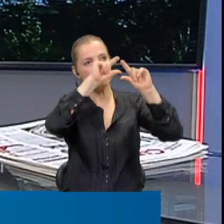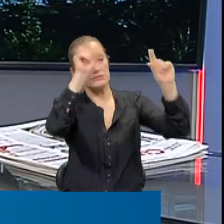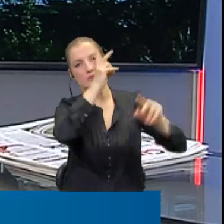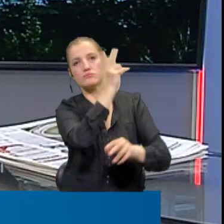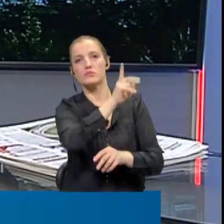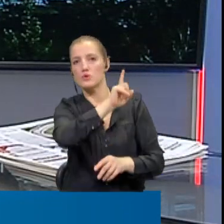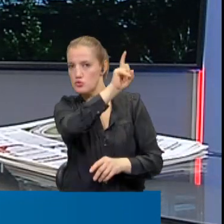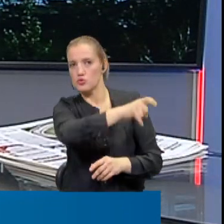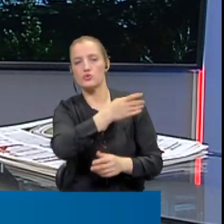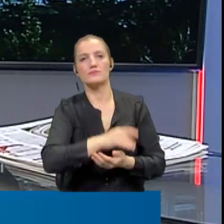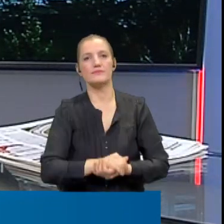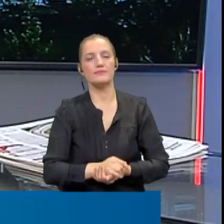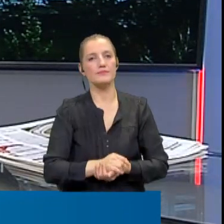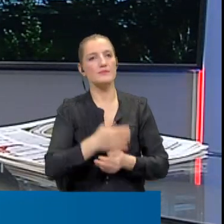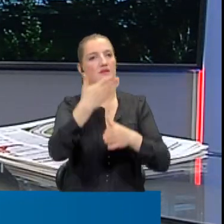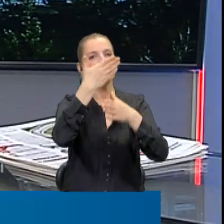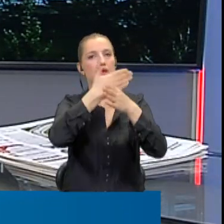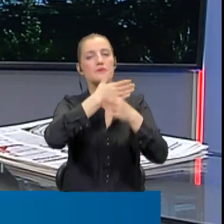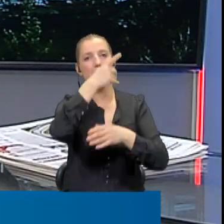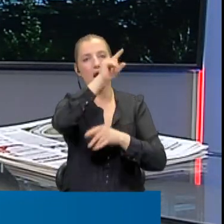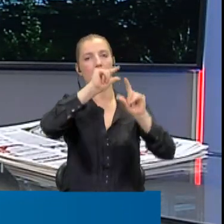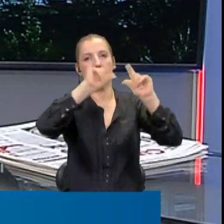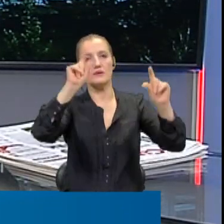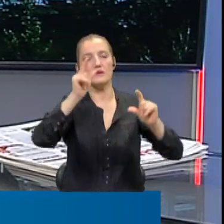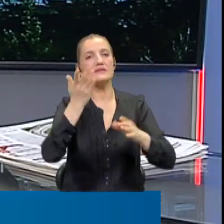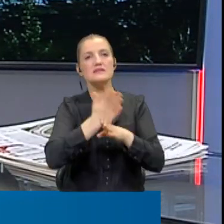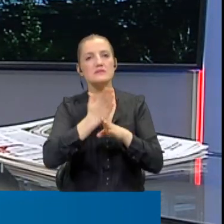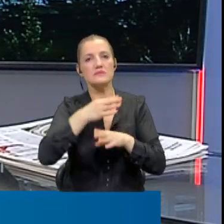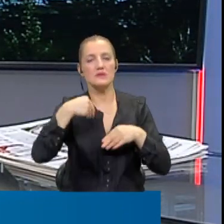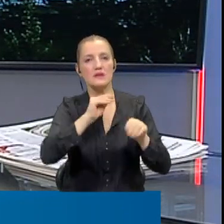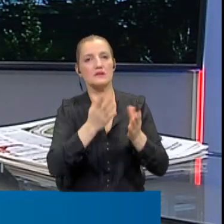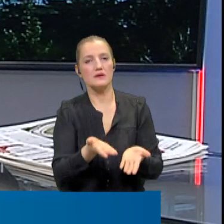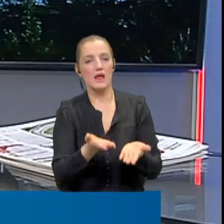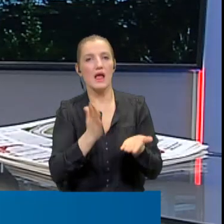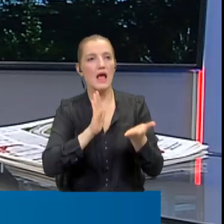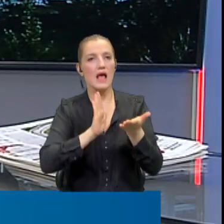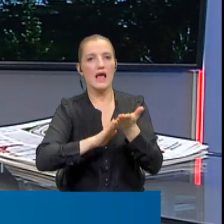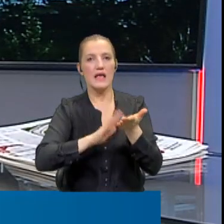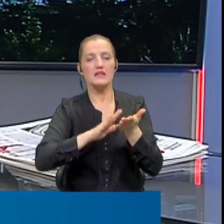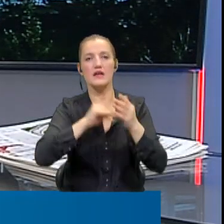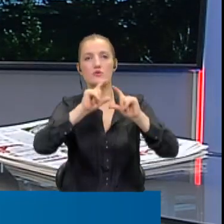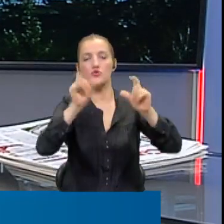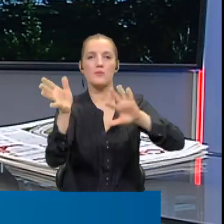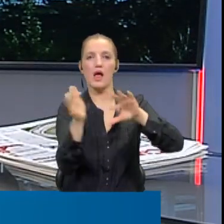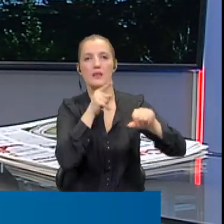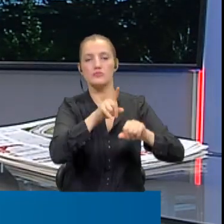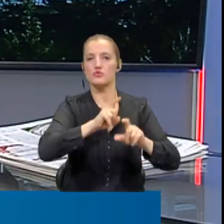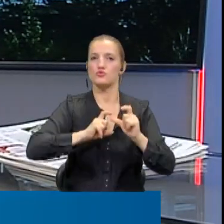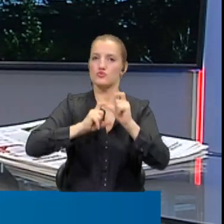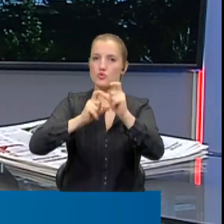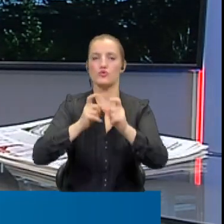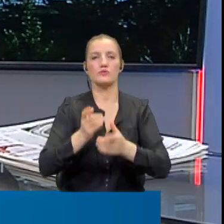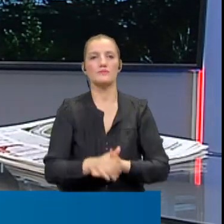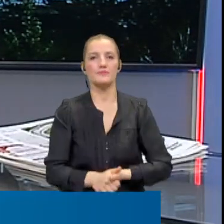söyleyin tamam şirketlere Brain asıl satıldı şirketlerin eline o kurumlar nasıl geçti bu soruyu